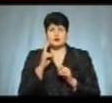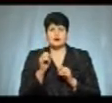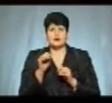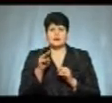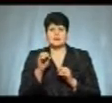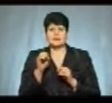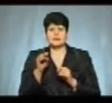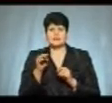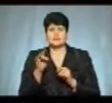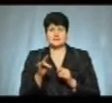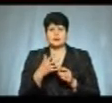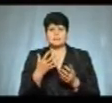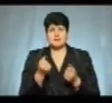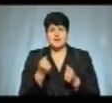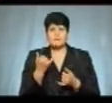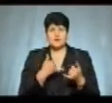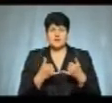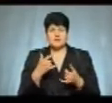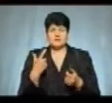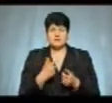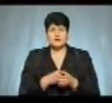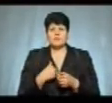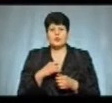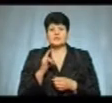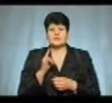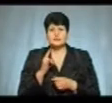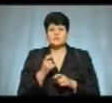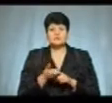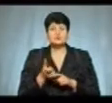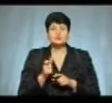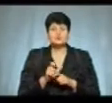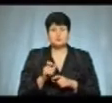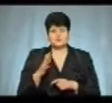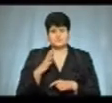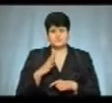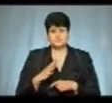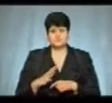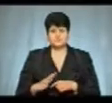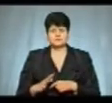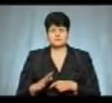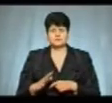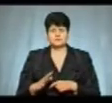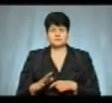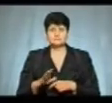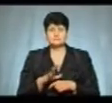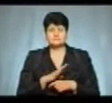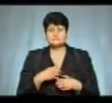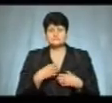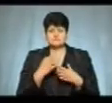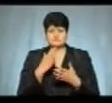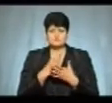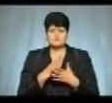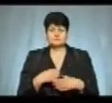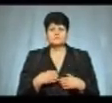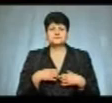перебуває, тому що ми приймаємо хімію. Моя дитина надзвичайно терпляча. Іноді страх є, страх